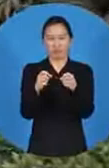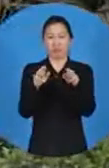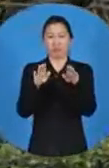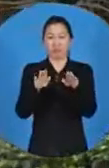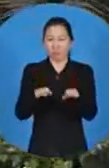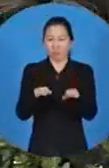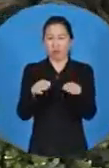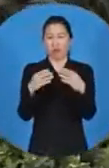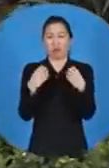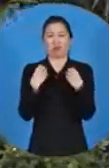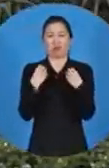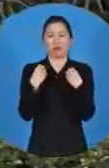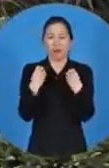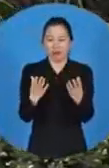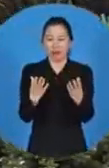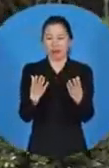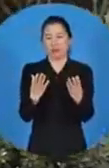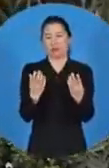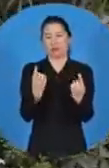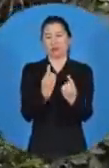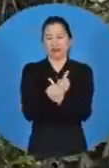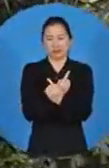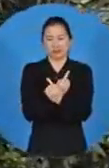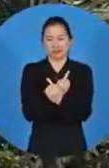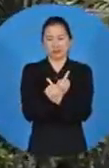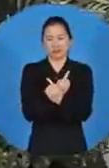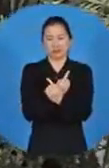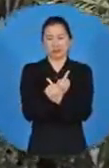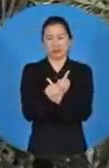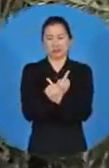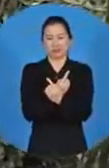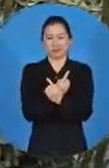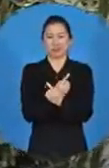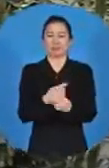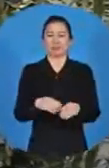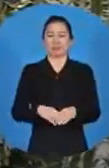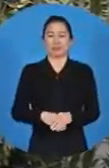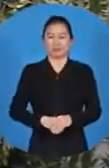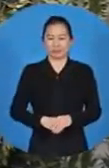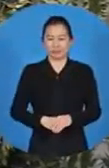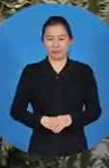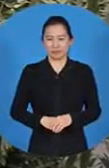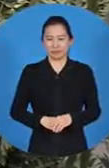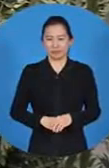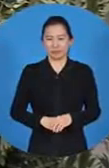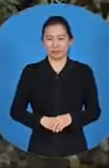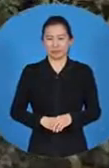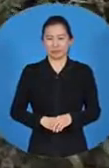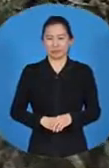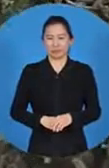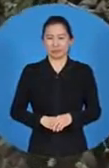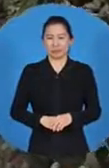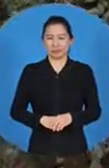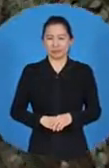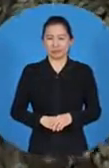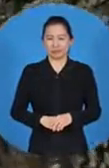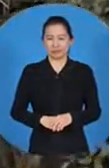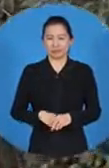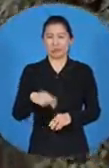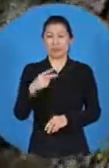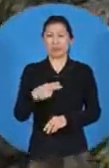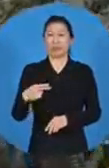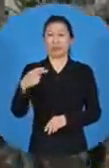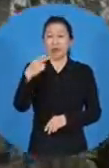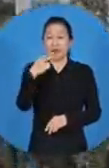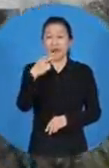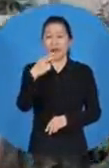って、効かない状態になってたんですね。そちらの方も新しくなりました。 さらに2